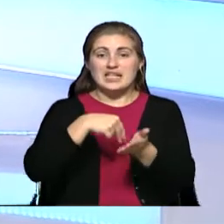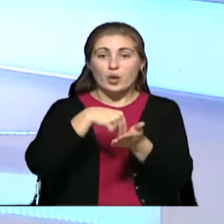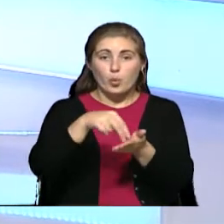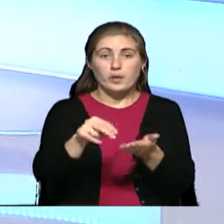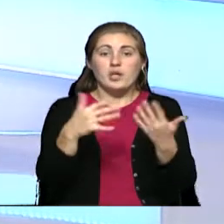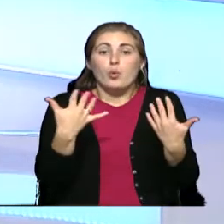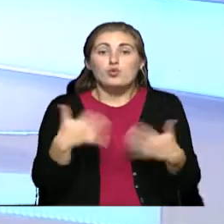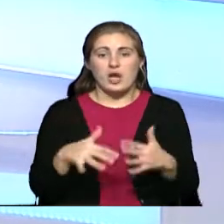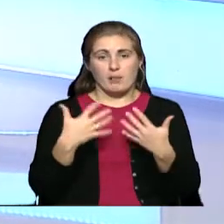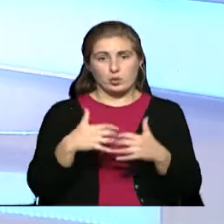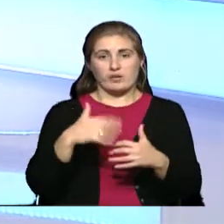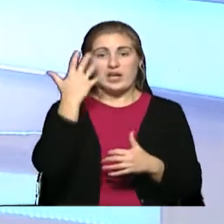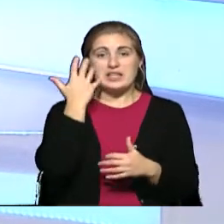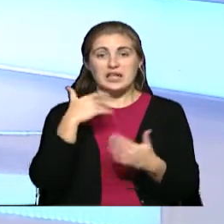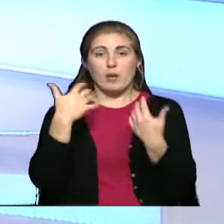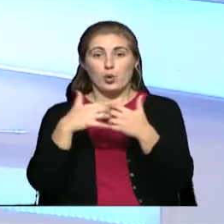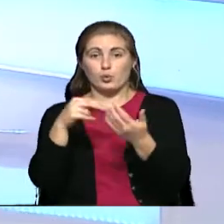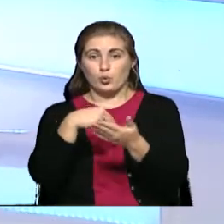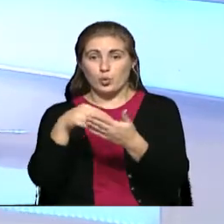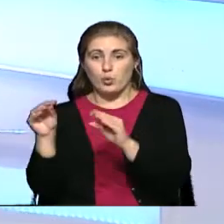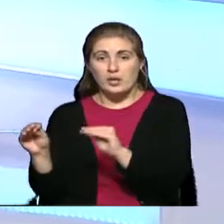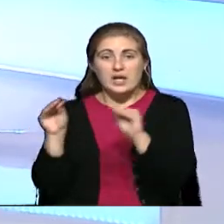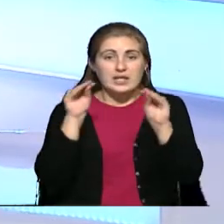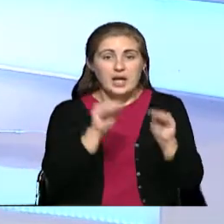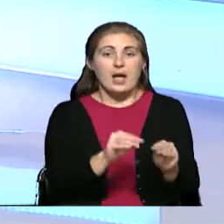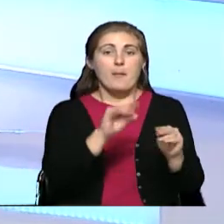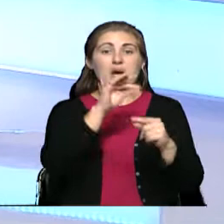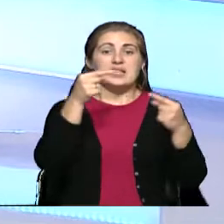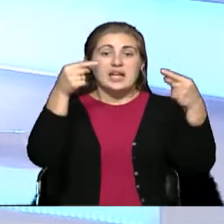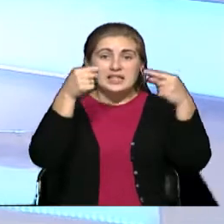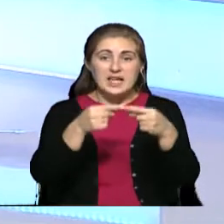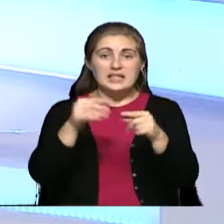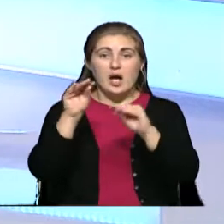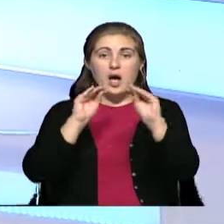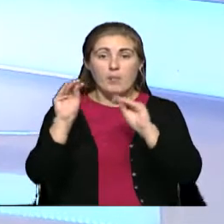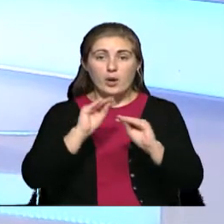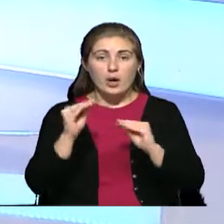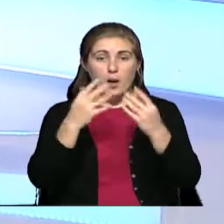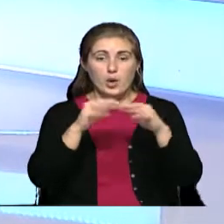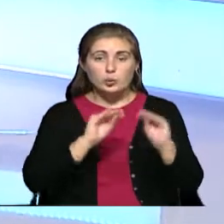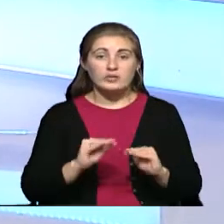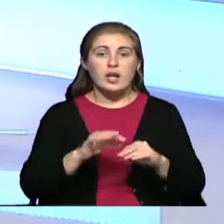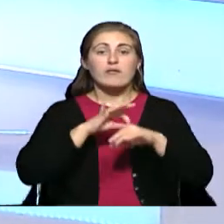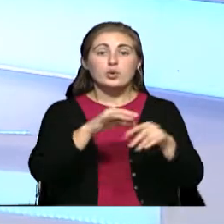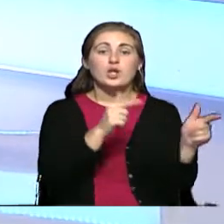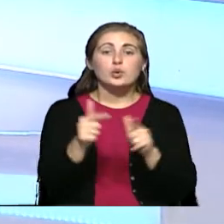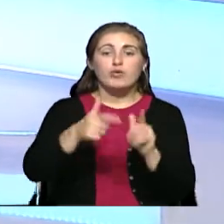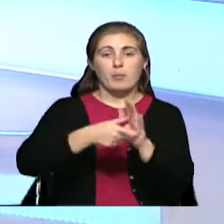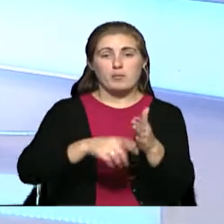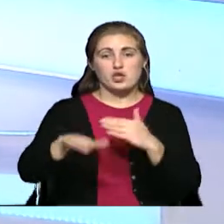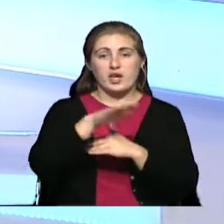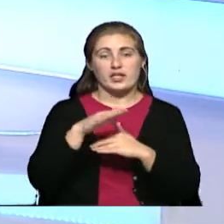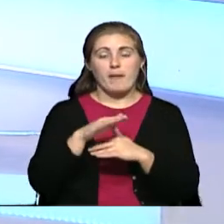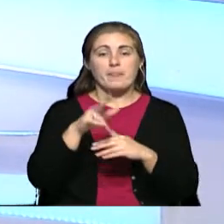уже оборудовании. То есть, когда оборудование куплено, под конкретное оборудование ведется подготовка помещений. Черновую работу